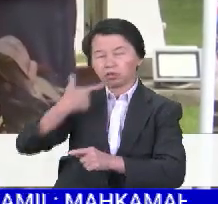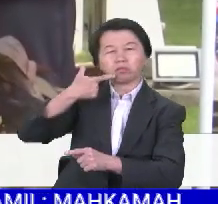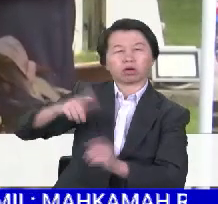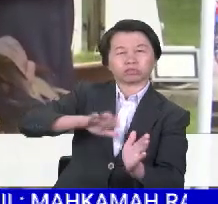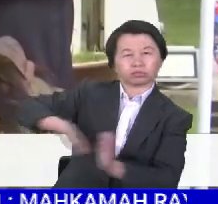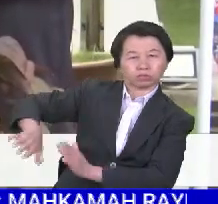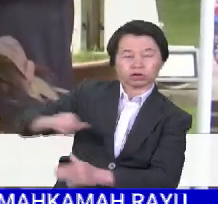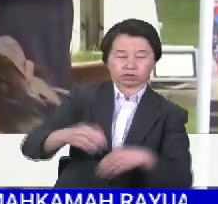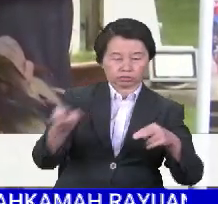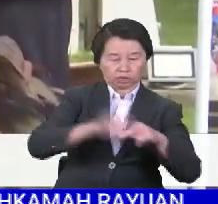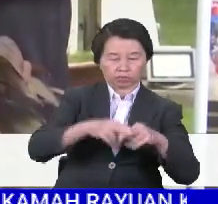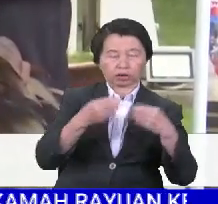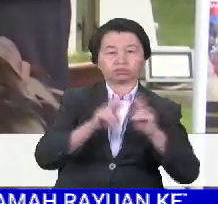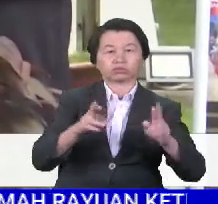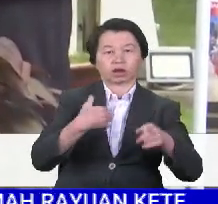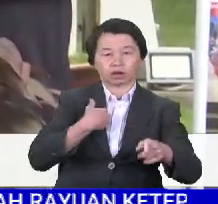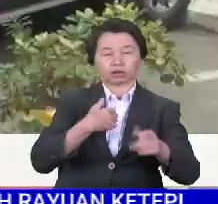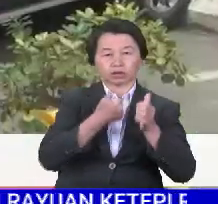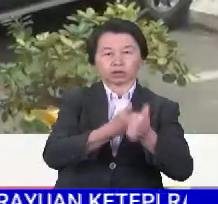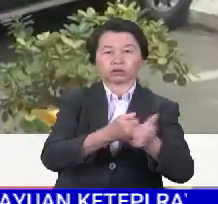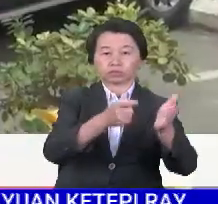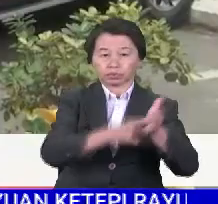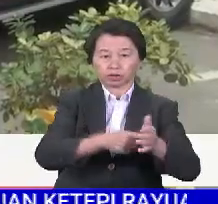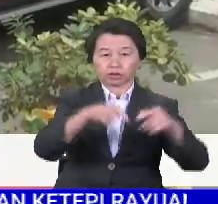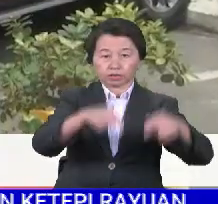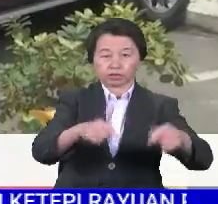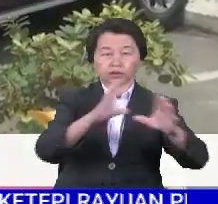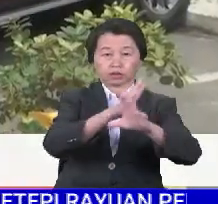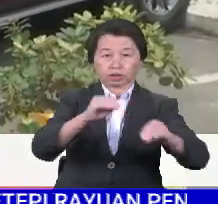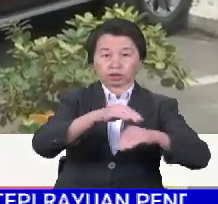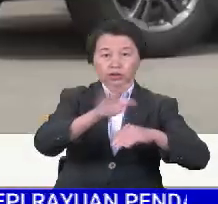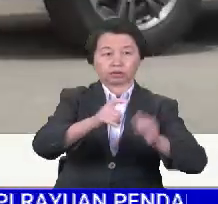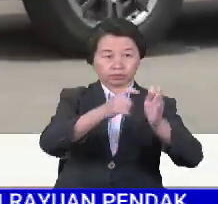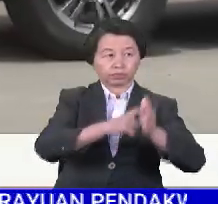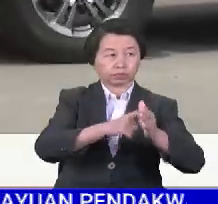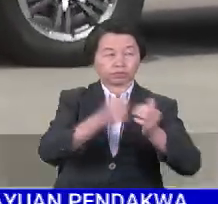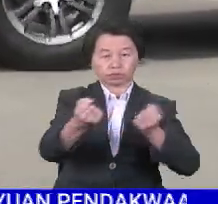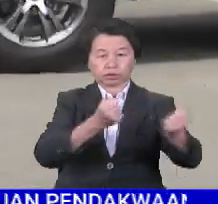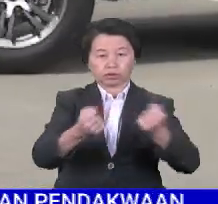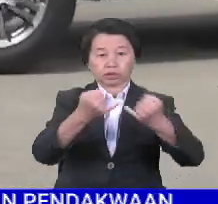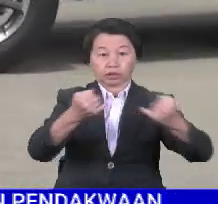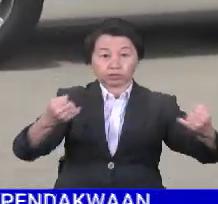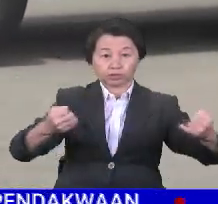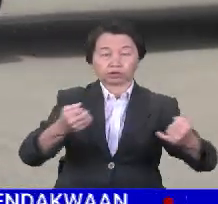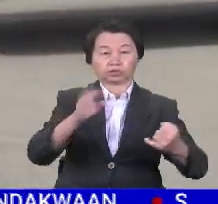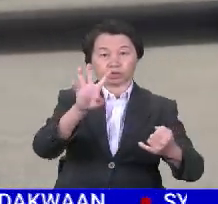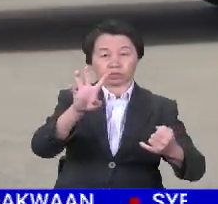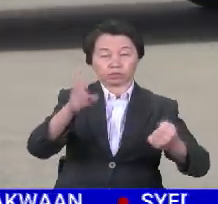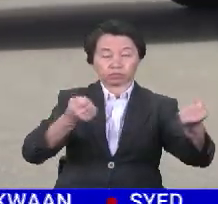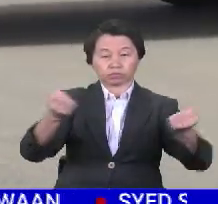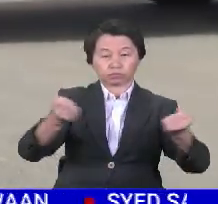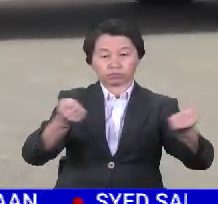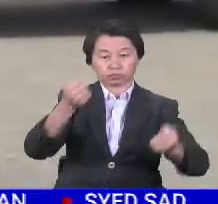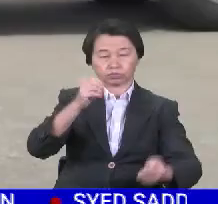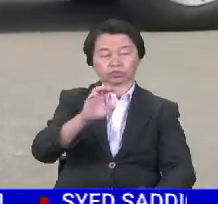dan menambah jumlah sedia ada mengikut keperluan di Sarawak yang lebih memerlukan kenderaan jenis pacuan empat roda